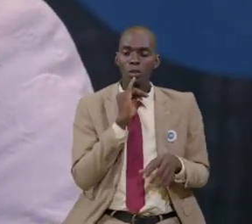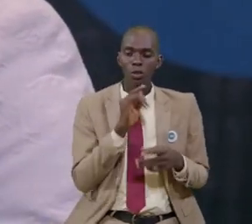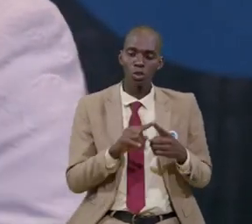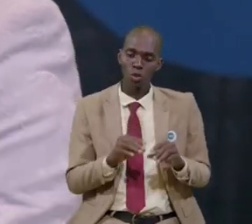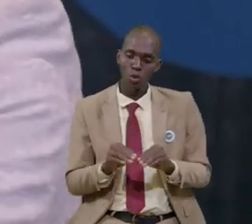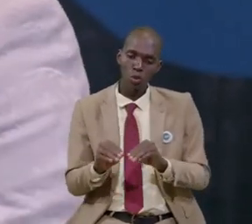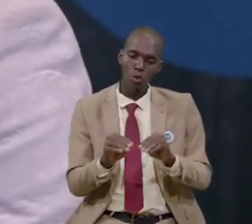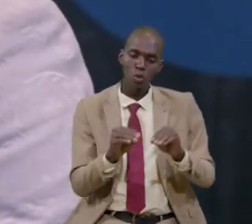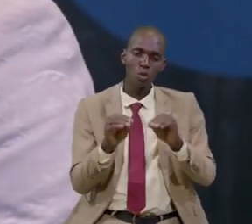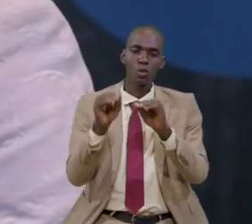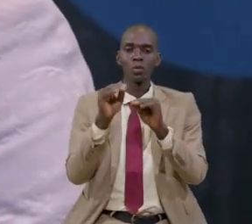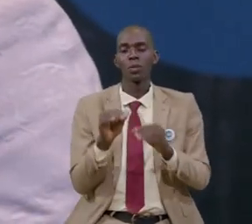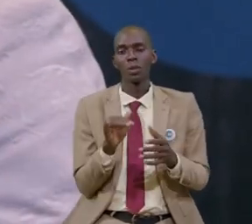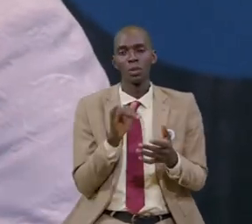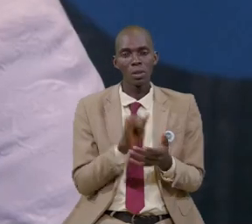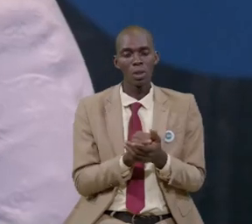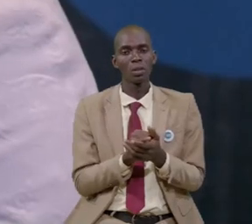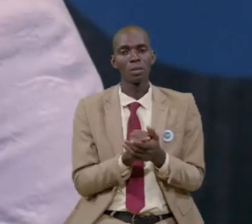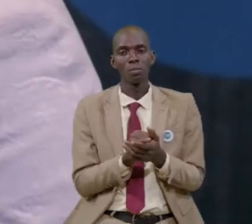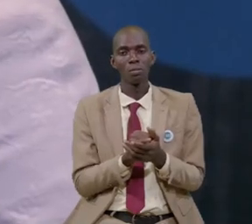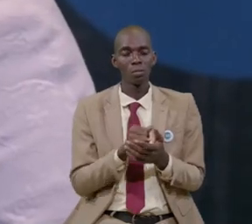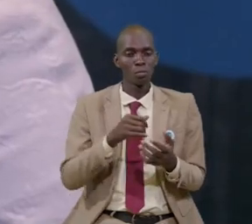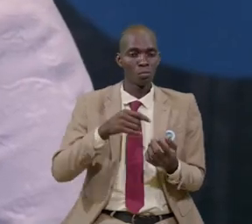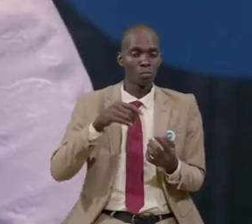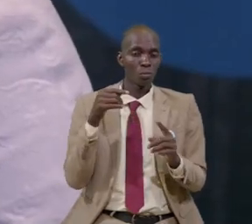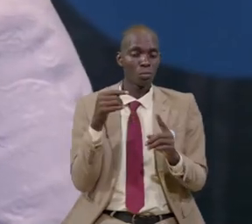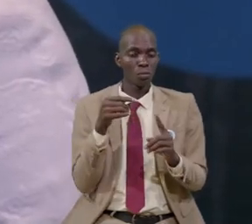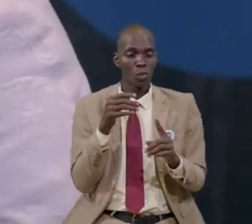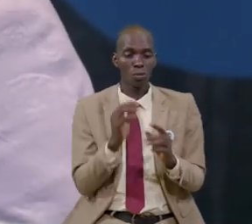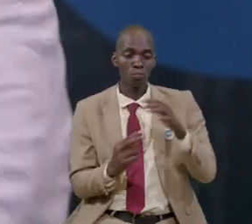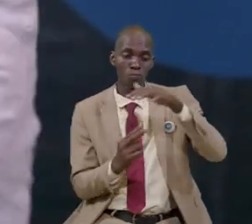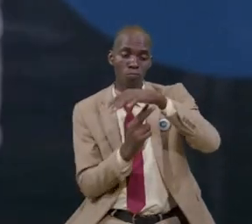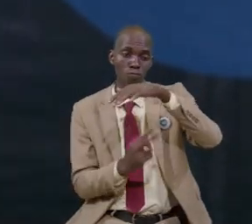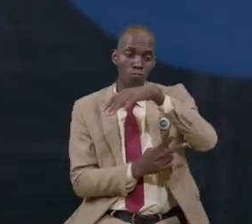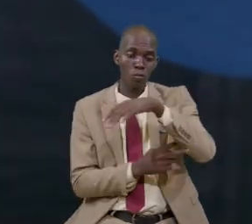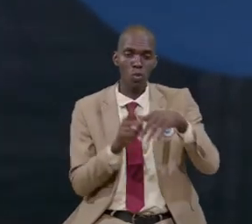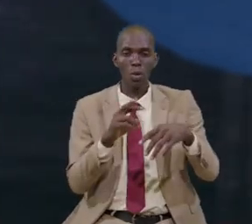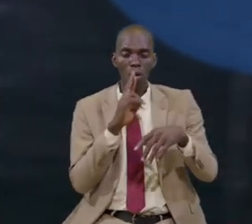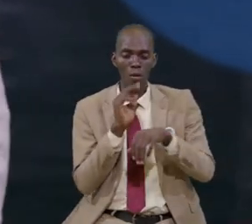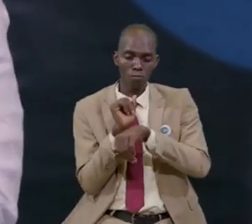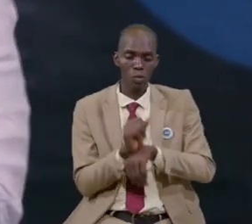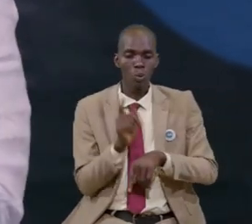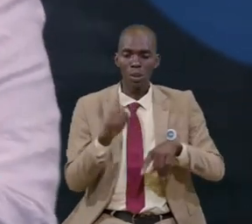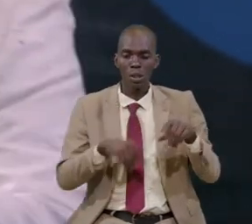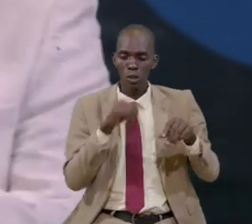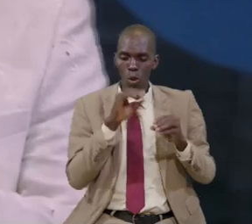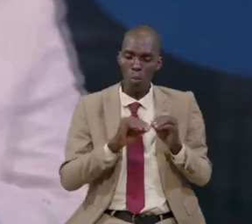contourner ce poteau auquel vous êtes lié. Vous ne pouvez pas aller loin, vous êtes limité